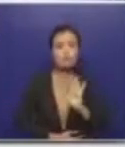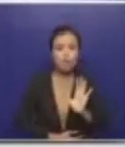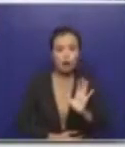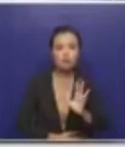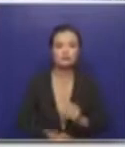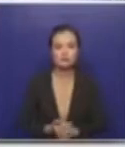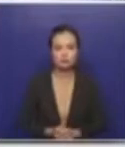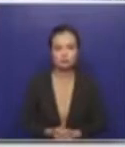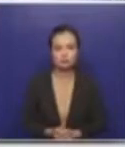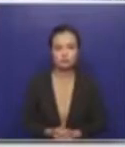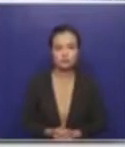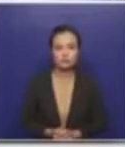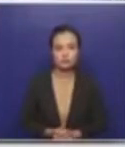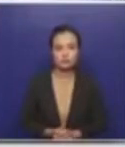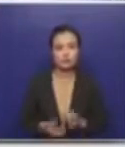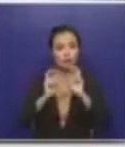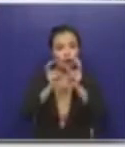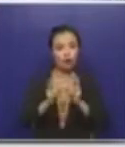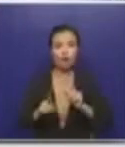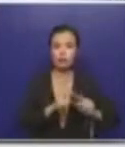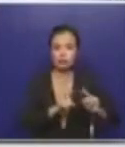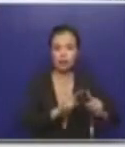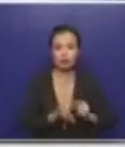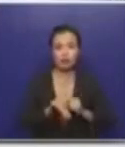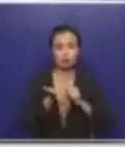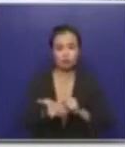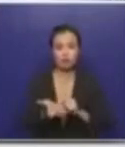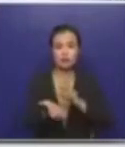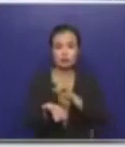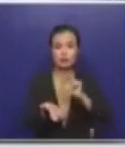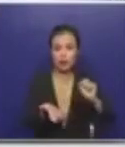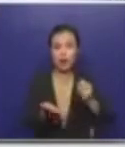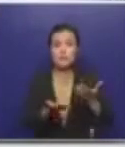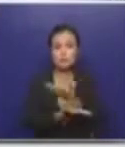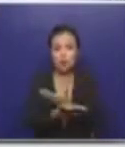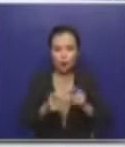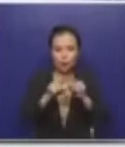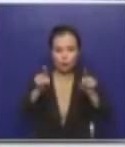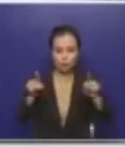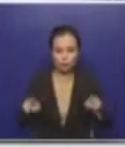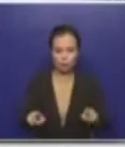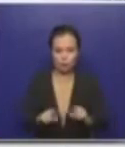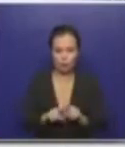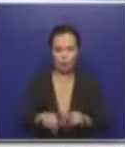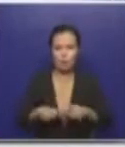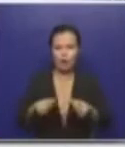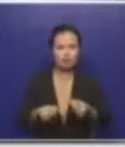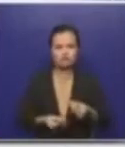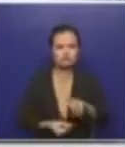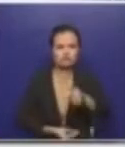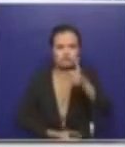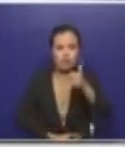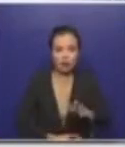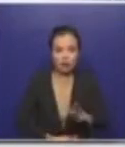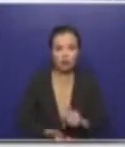คือถ้าเราเอาเรื่องราวต่างๆเข้ามาในสภานะครับเราไปตีกรอบให้เนี่ยมันไม่ได้อะครับเพราะว่